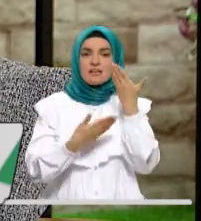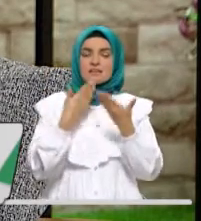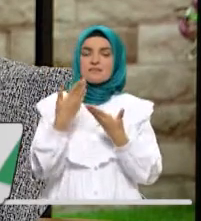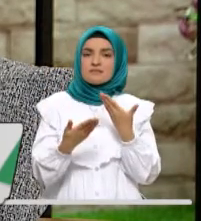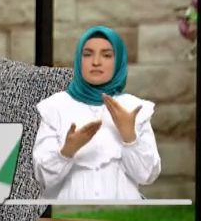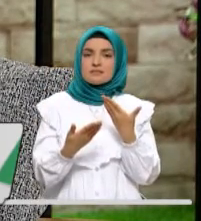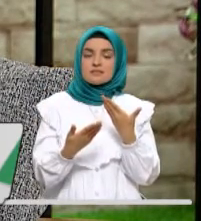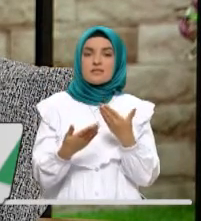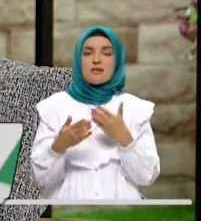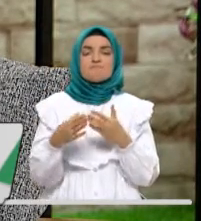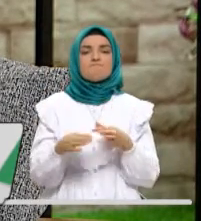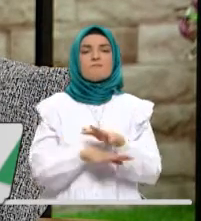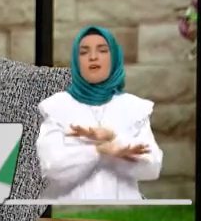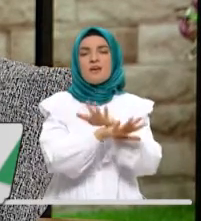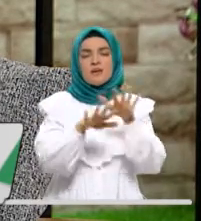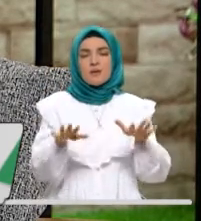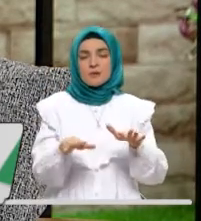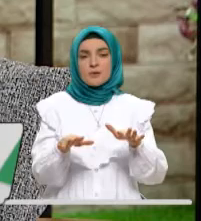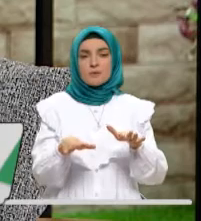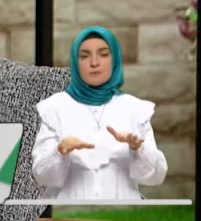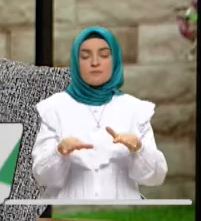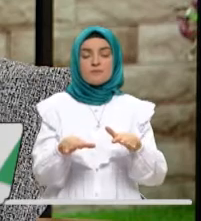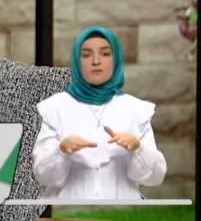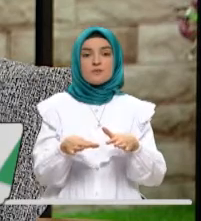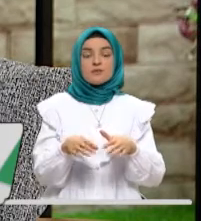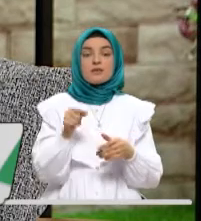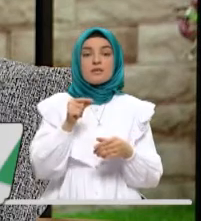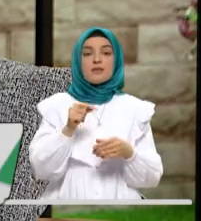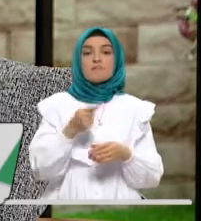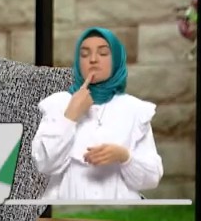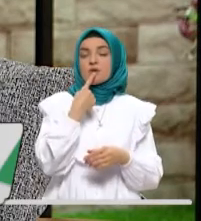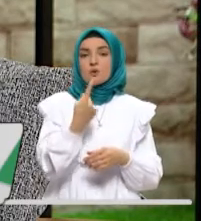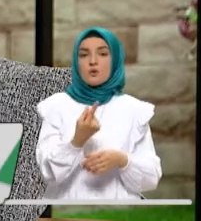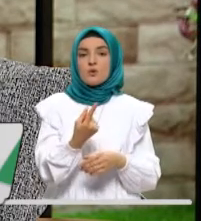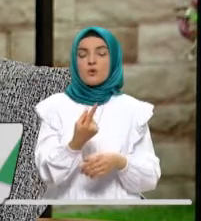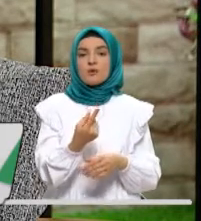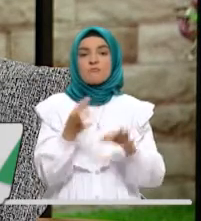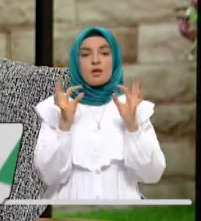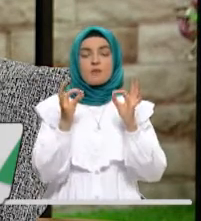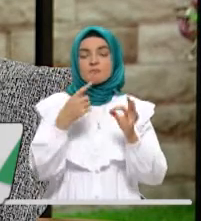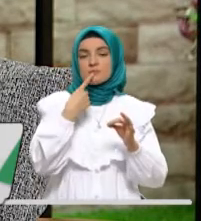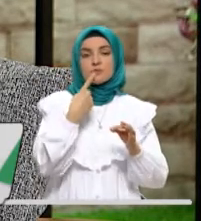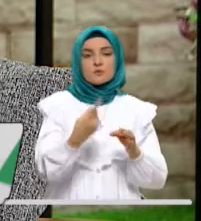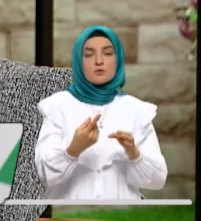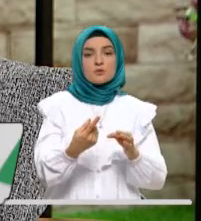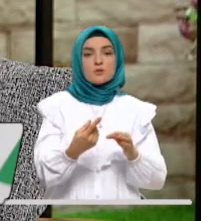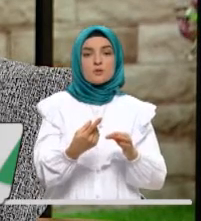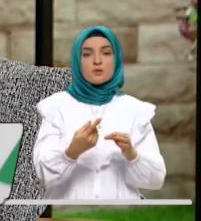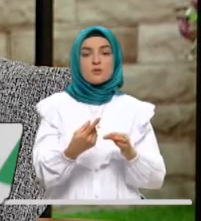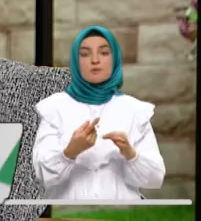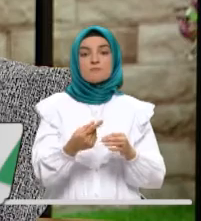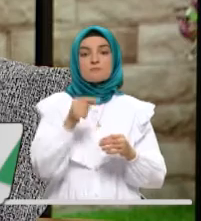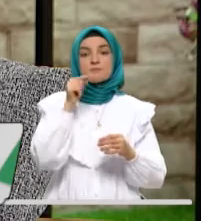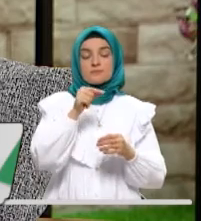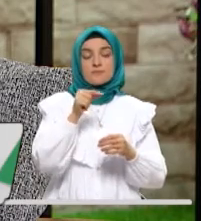her birinin infakıyla ben şunu söylerim, her yerde de söylemekten gurur da duyuyorum. Aynesi iştir kişinin,